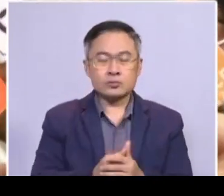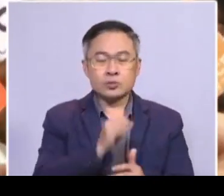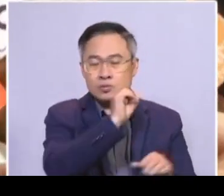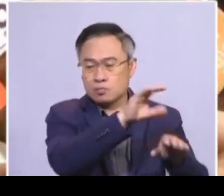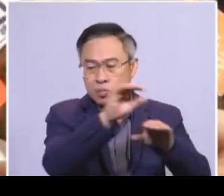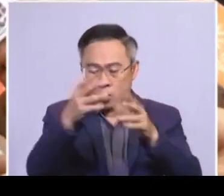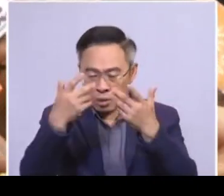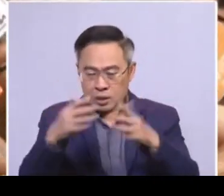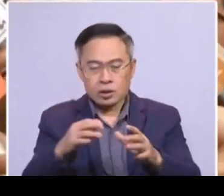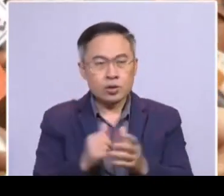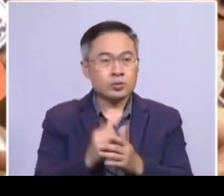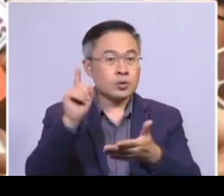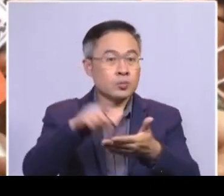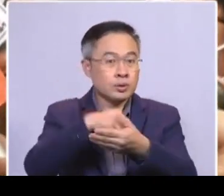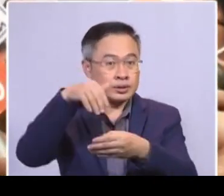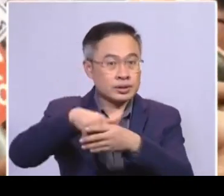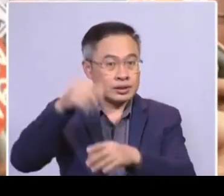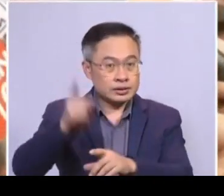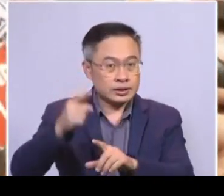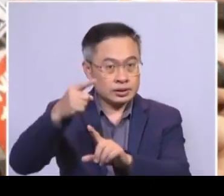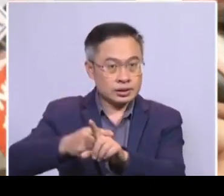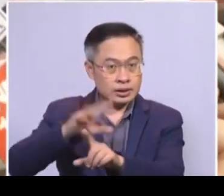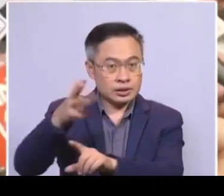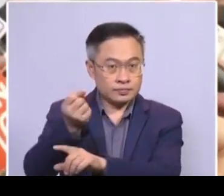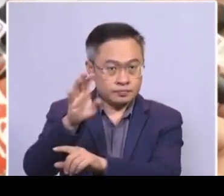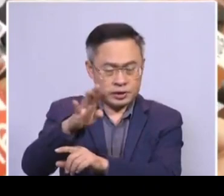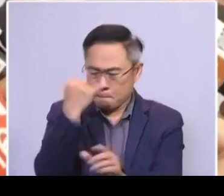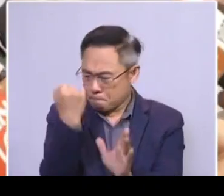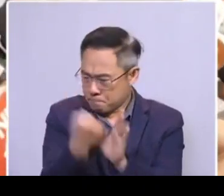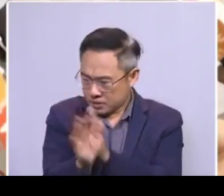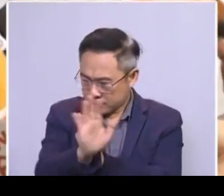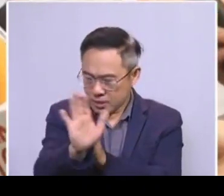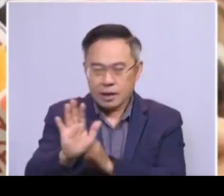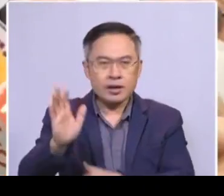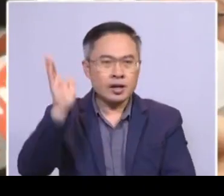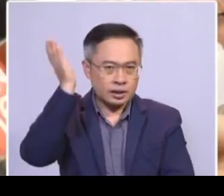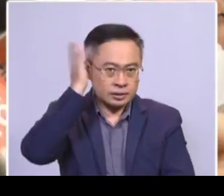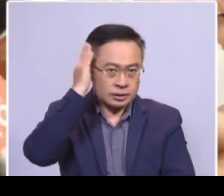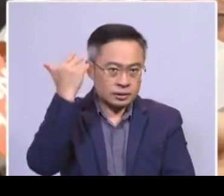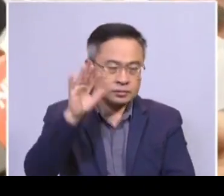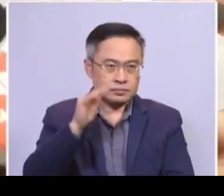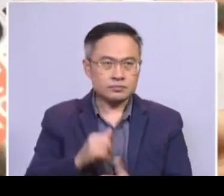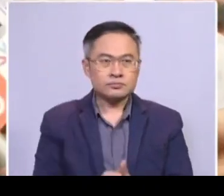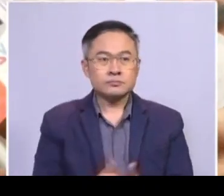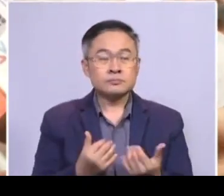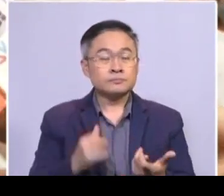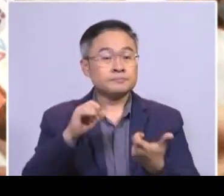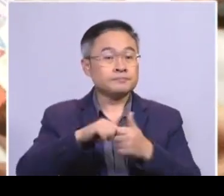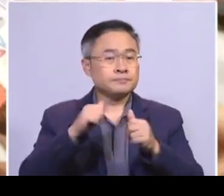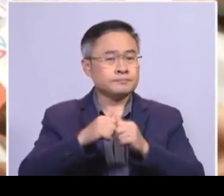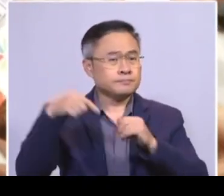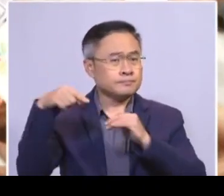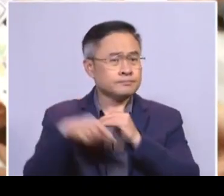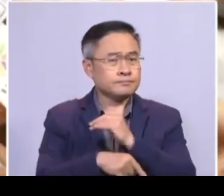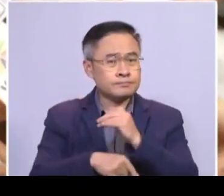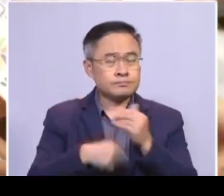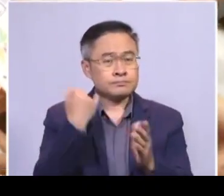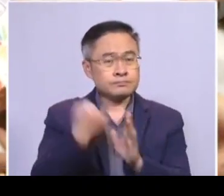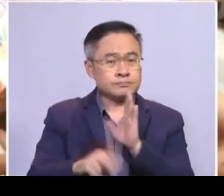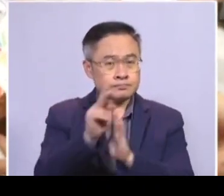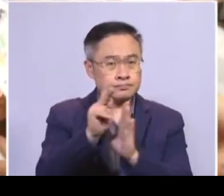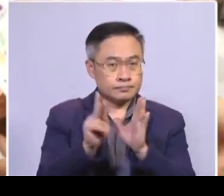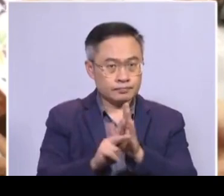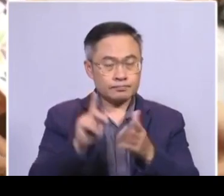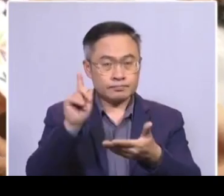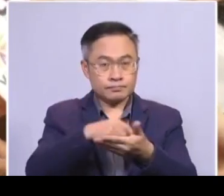ในวันเลือกตั้ง14พฤษภาคมนี้ส่วนการร้องเรียนการทุจริตปัจจุบันนะครับคุณผู้ชมฮะมีเรื่องร้องเรียนเข้ามาถึง